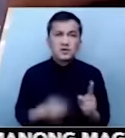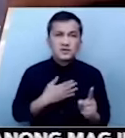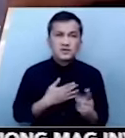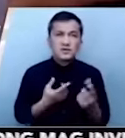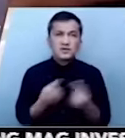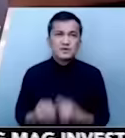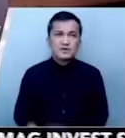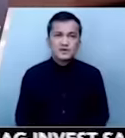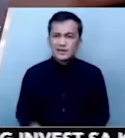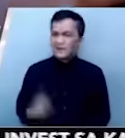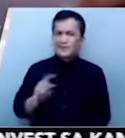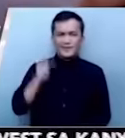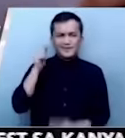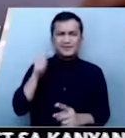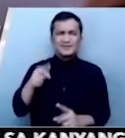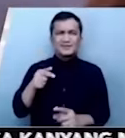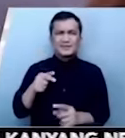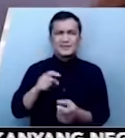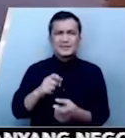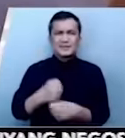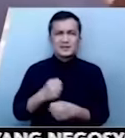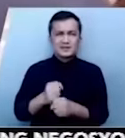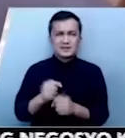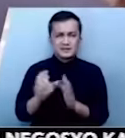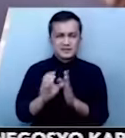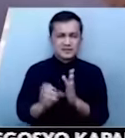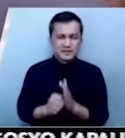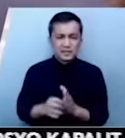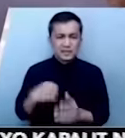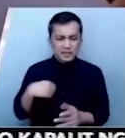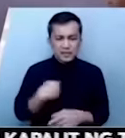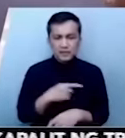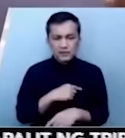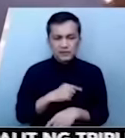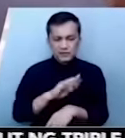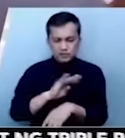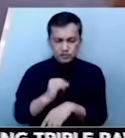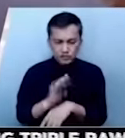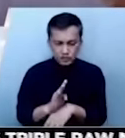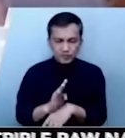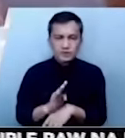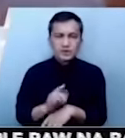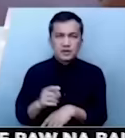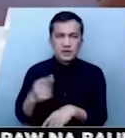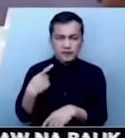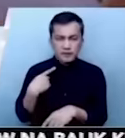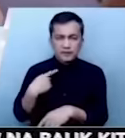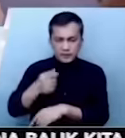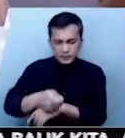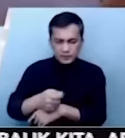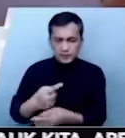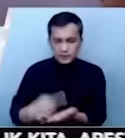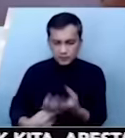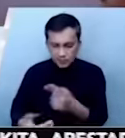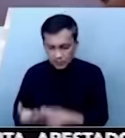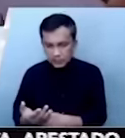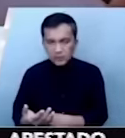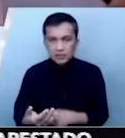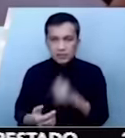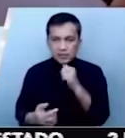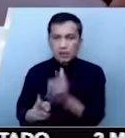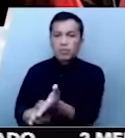ba balak nila gawin sa Constitution. It is our job to have hearings and to have debate. Hindi yung magpapapirma